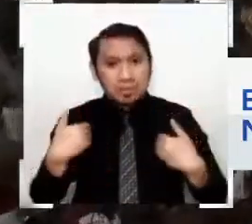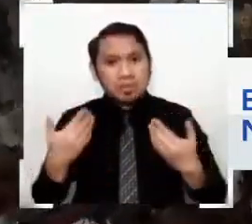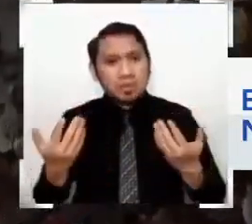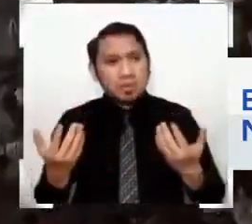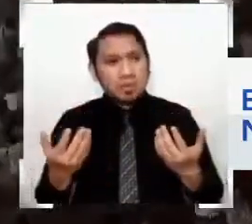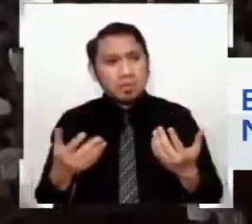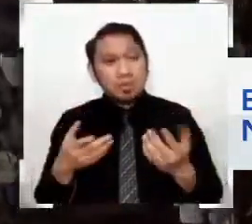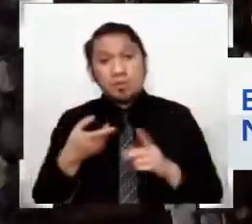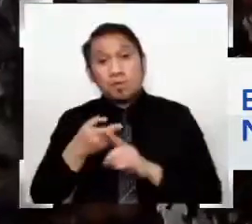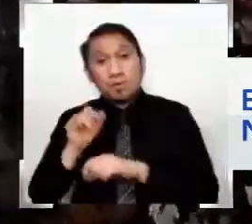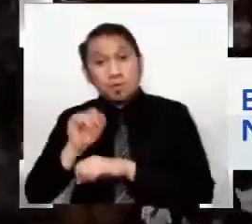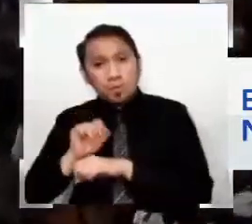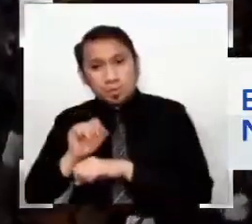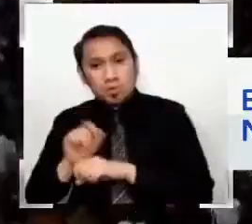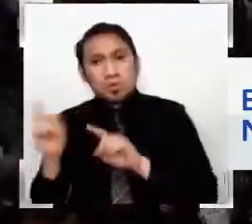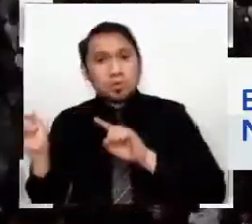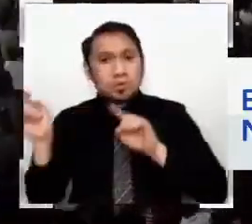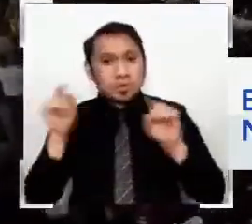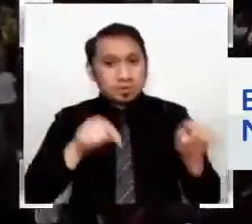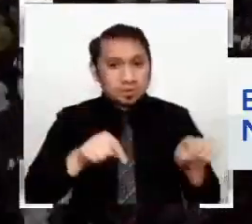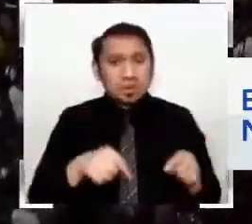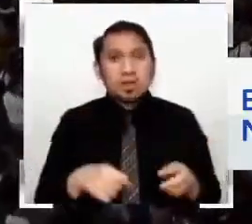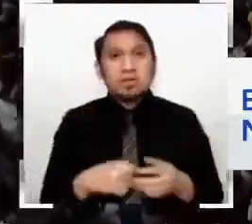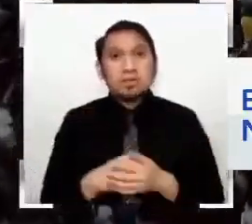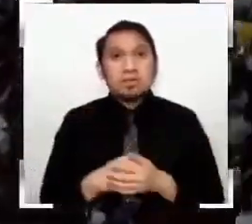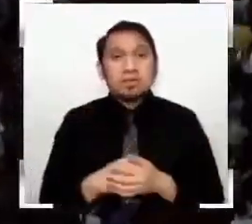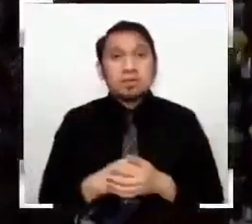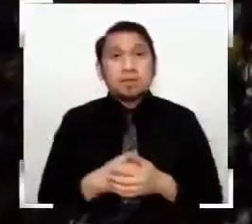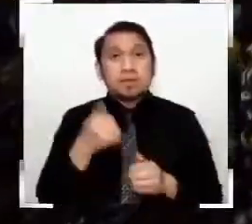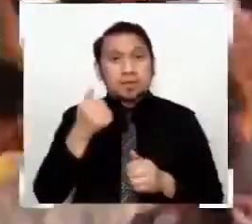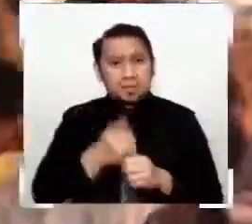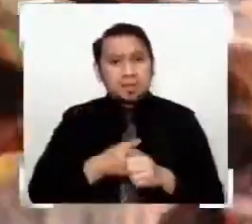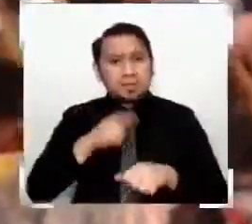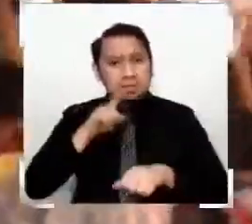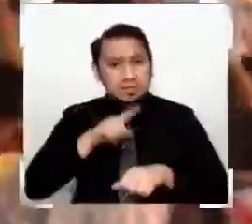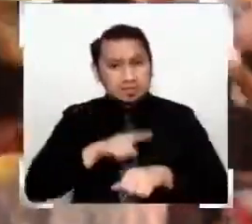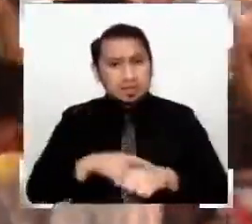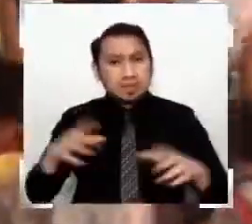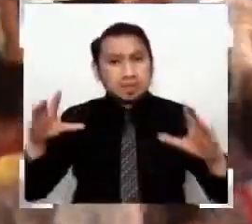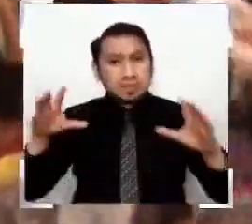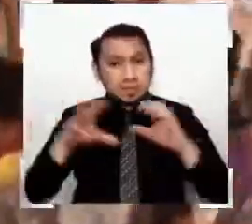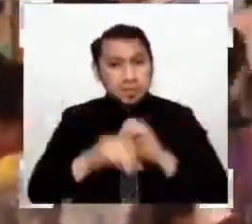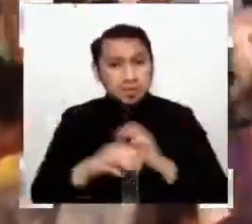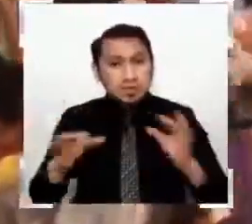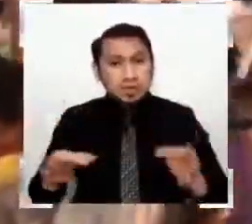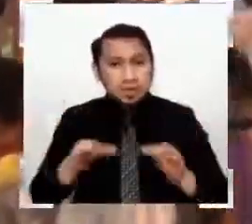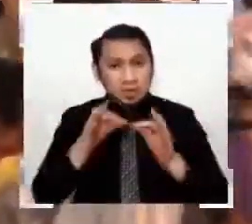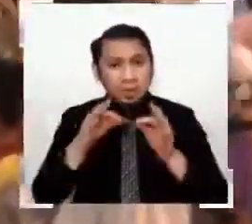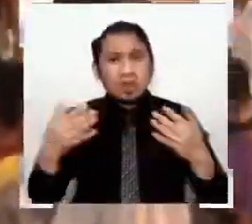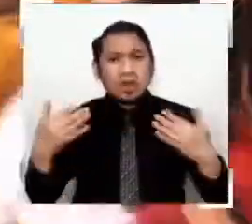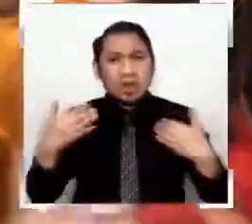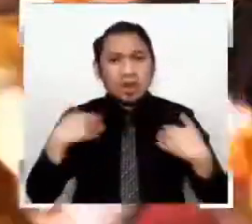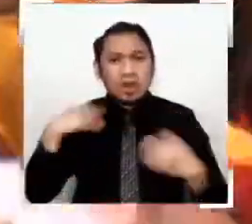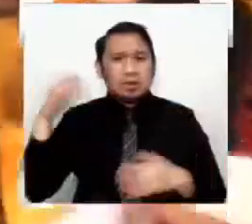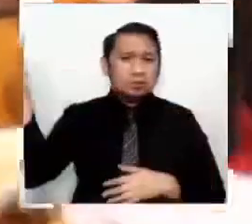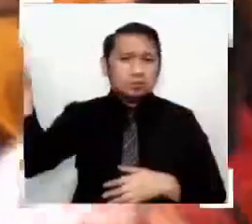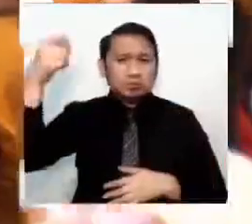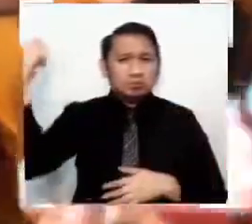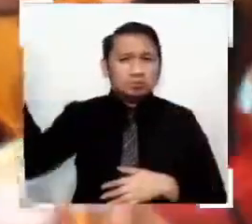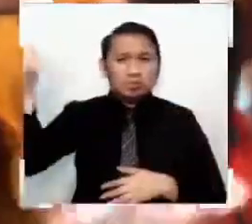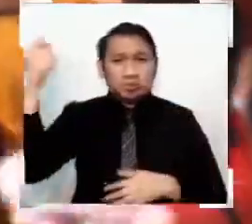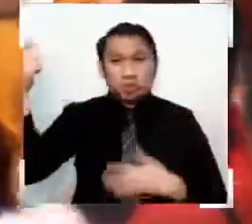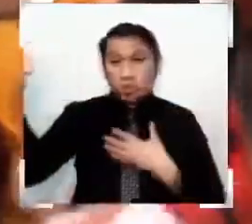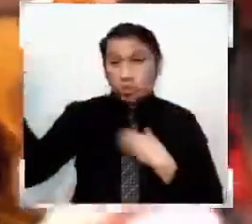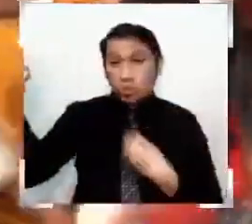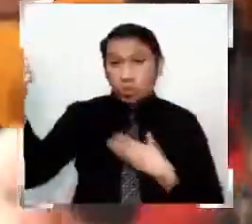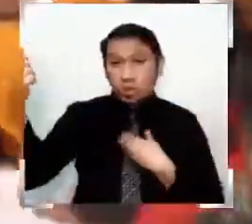trabaho. At sa bawat pagtatapos po ng misa, sinasabayin po ito ng pagwawagayway ng mga puting panyo ng mga